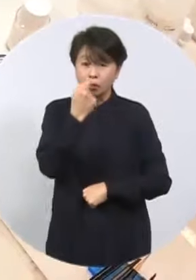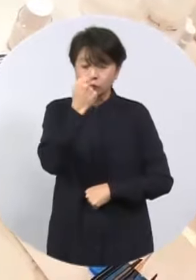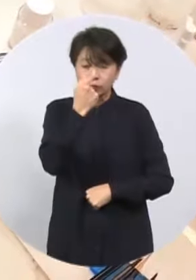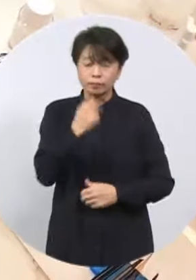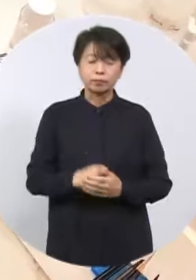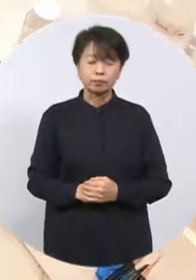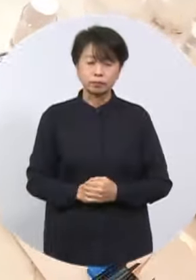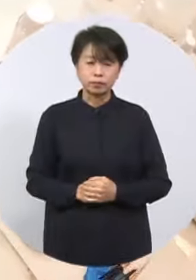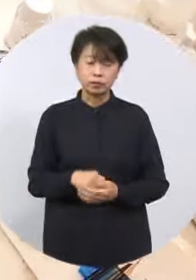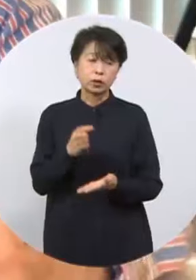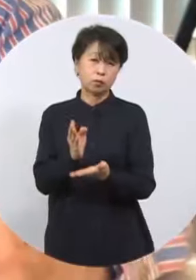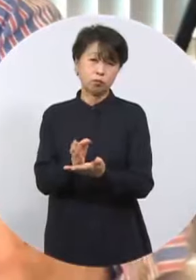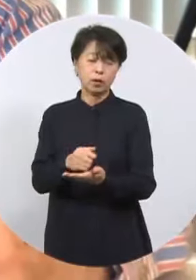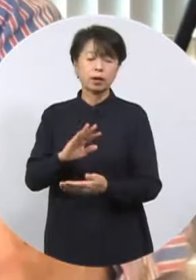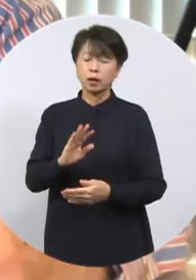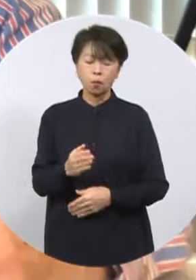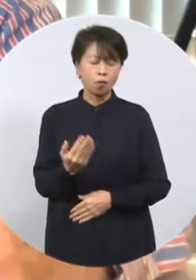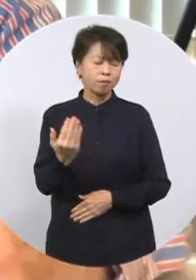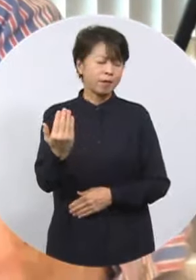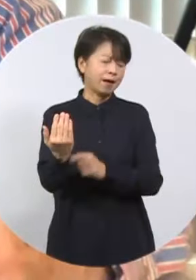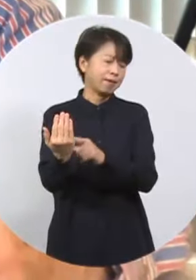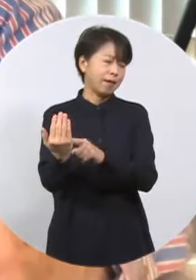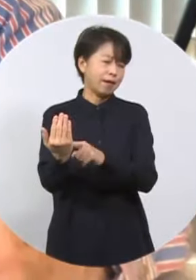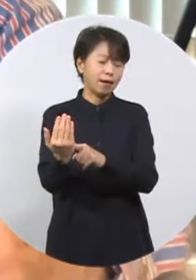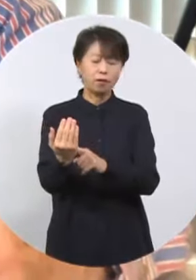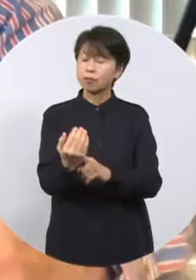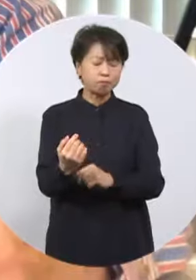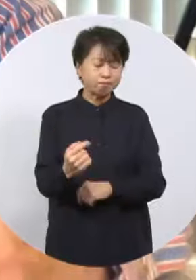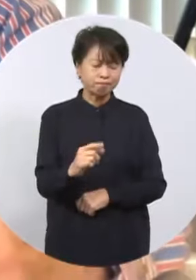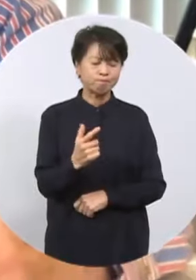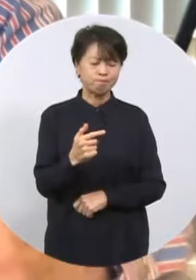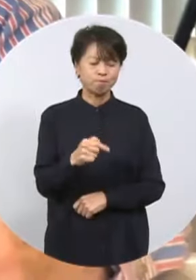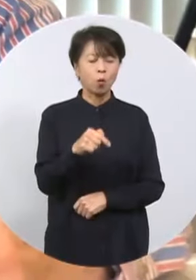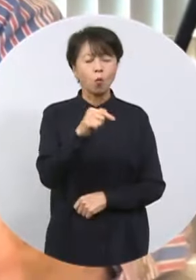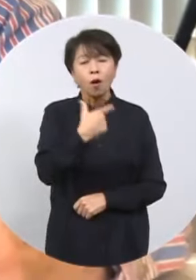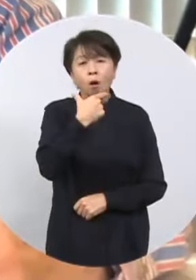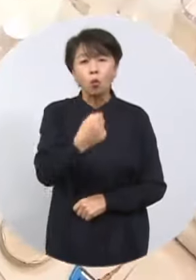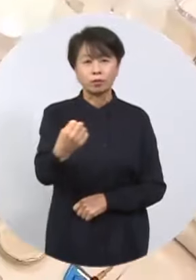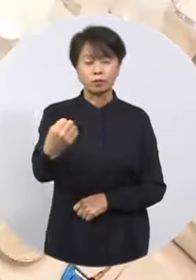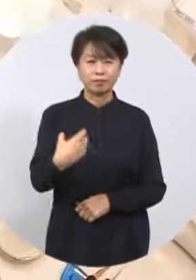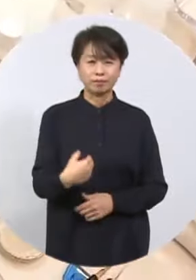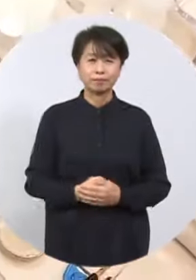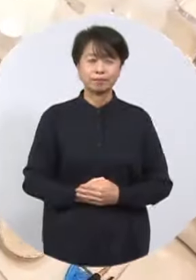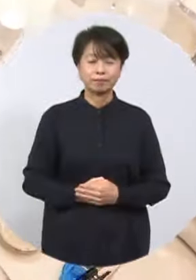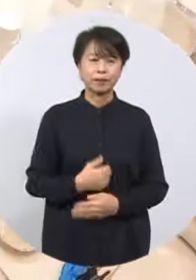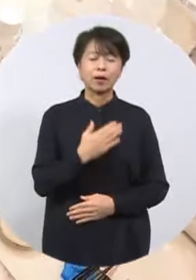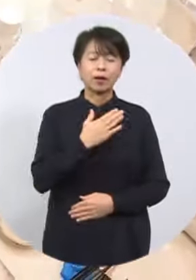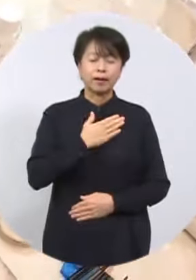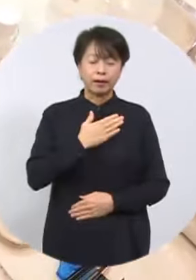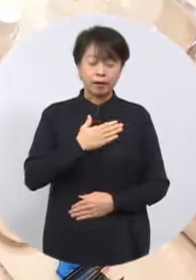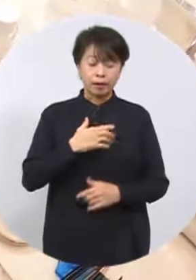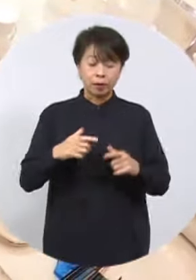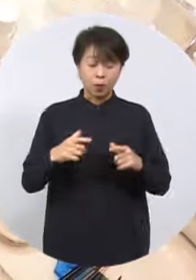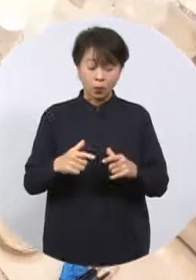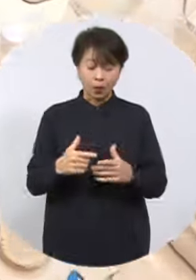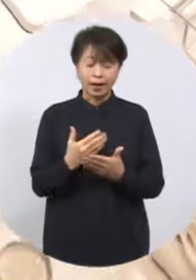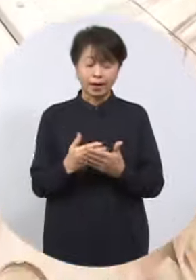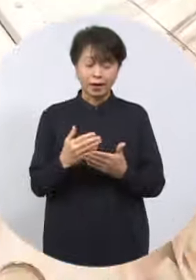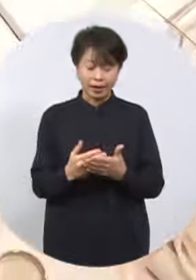うんと言わないんですよ、 うんうん、もうこれがいいって。 そう、そうするともう一回書きますね、書いたものを残